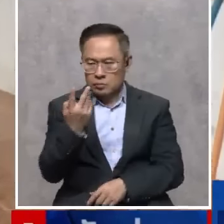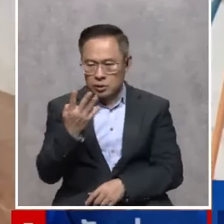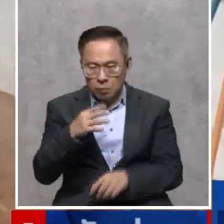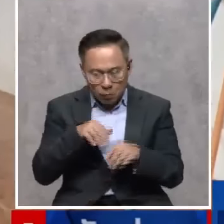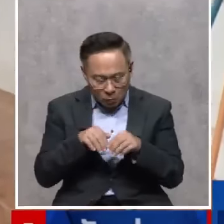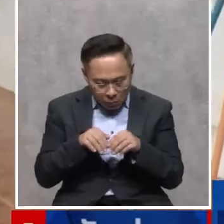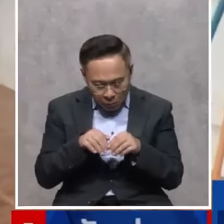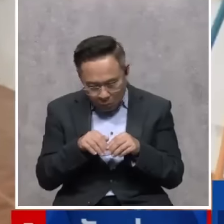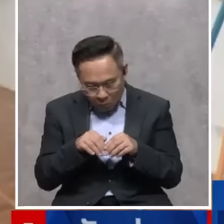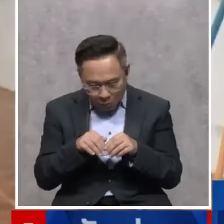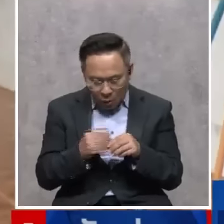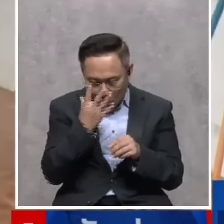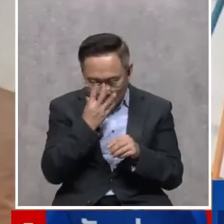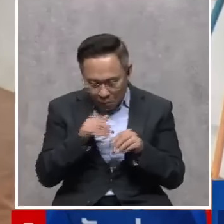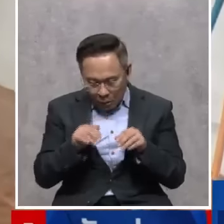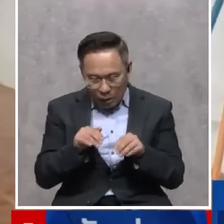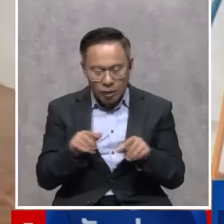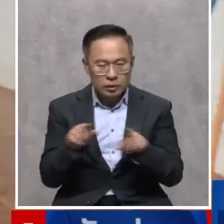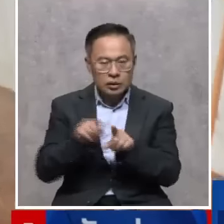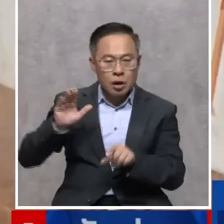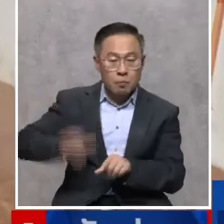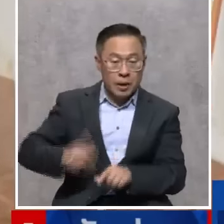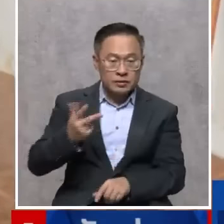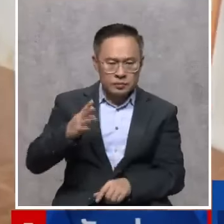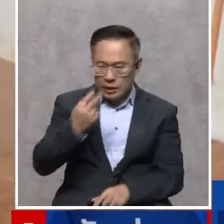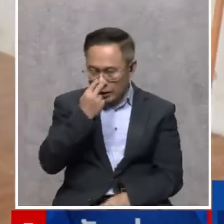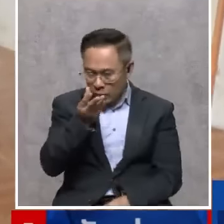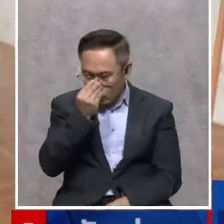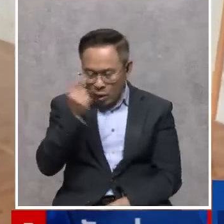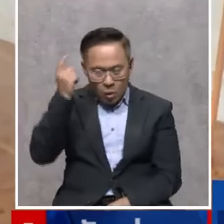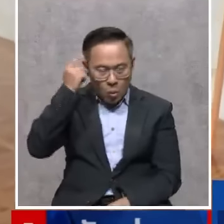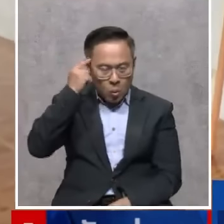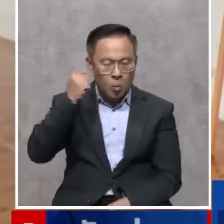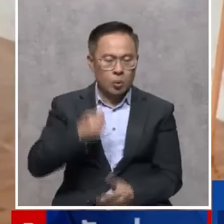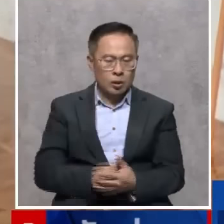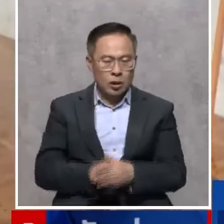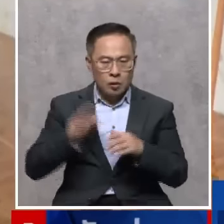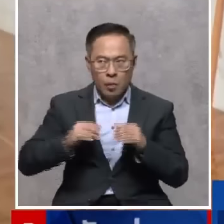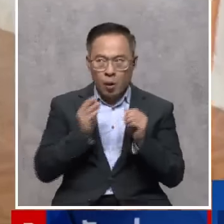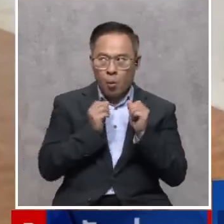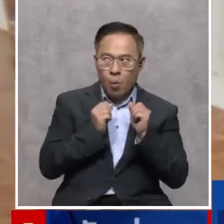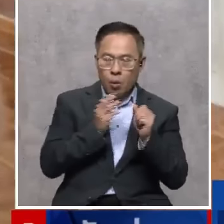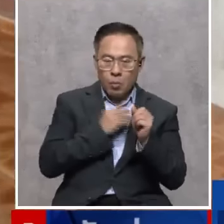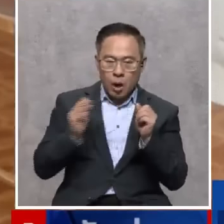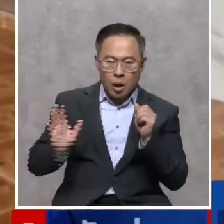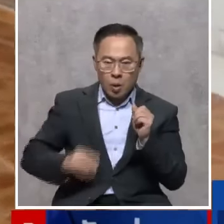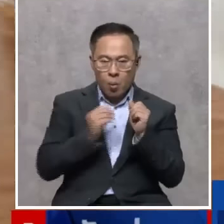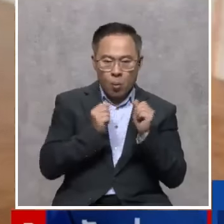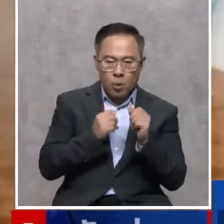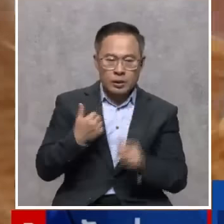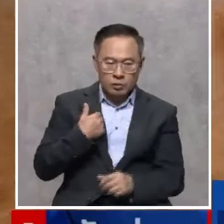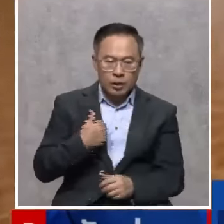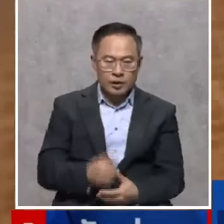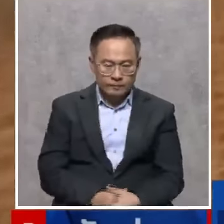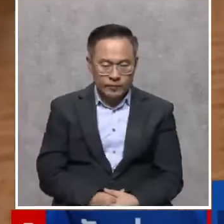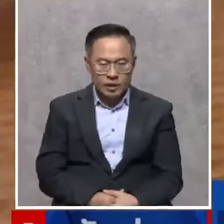ยถูกทำร้ายก็คาดว่าสุนัขทั้ง 3-4 ตัวนี้อยู่ในเหตุการณ์ด้วยจึงเกิดความผวาถ้าพิจ